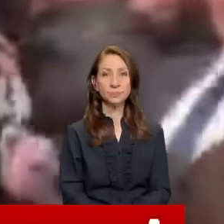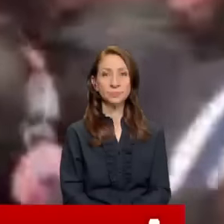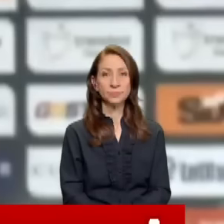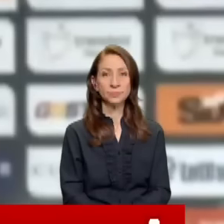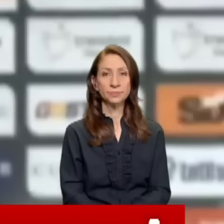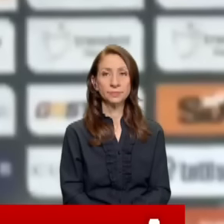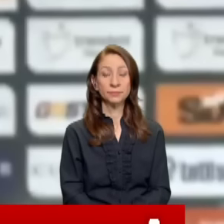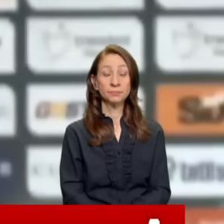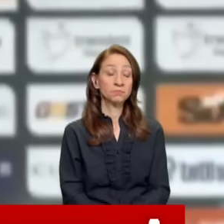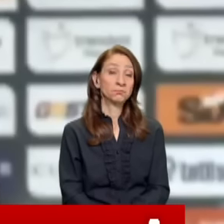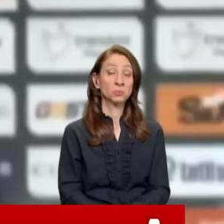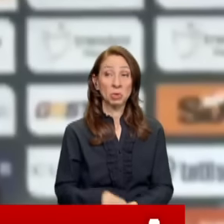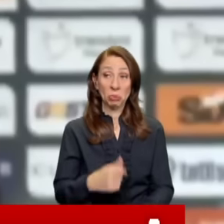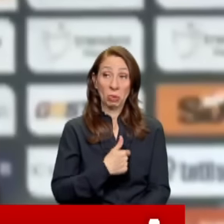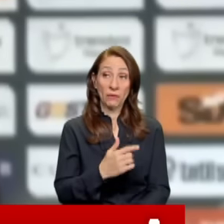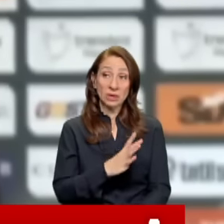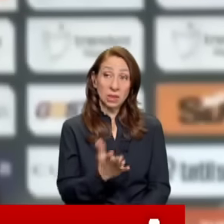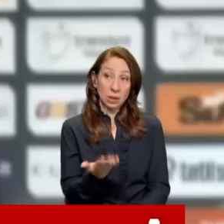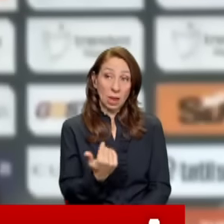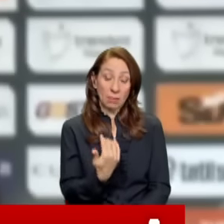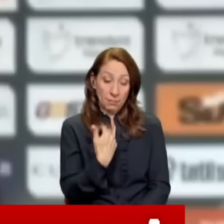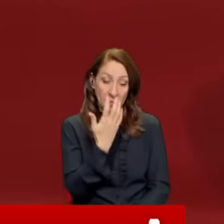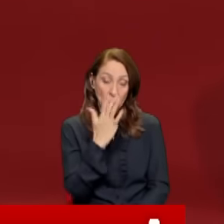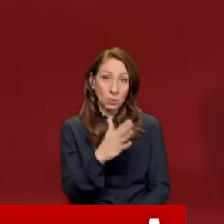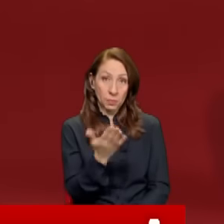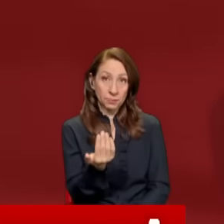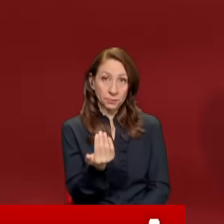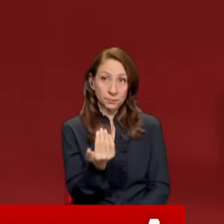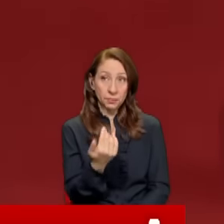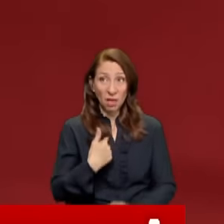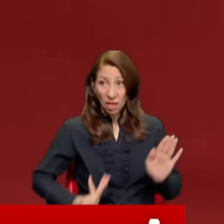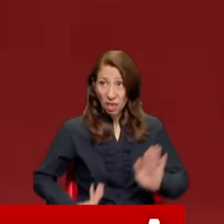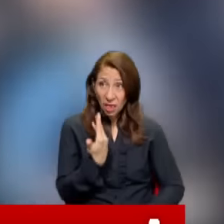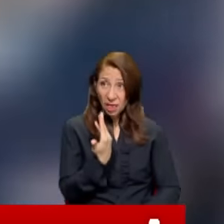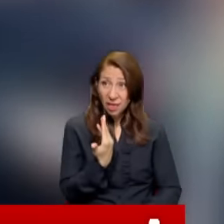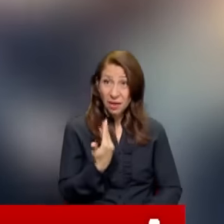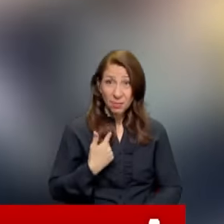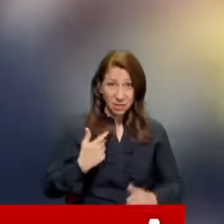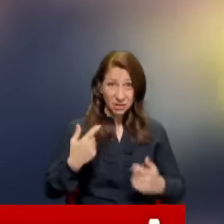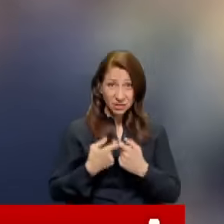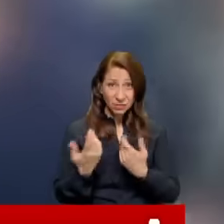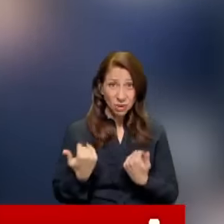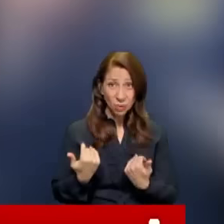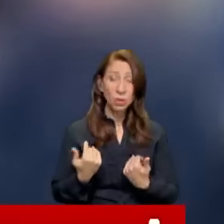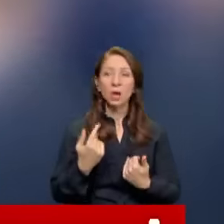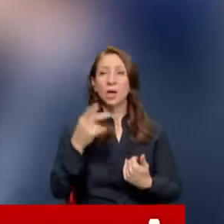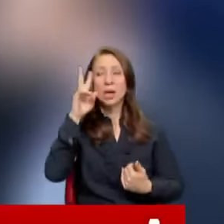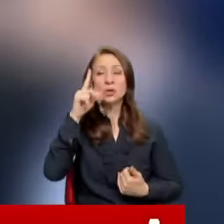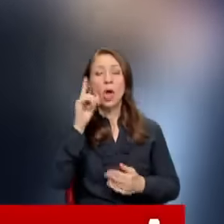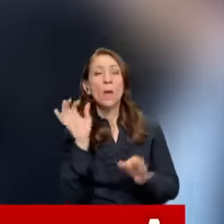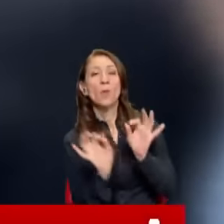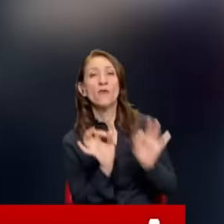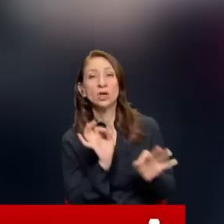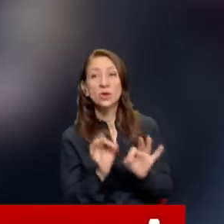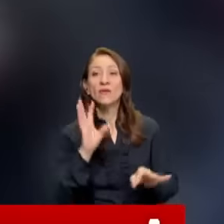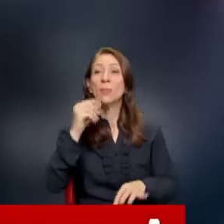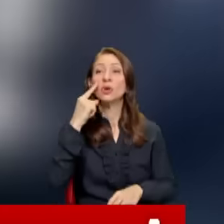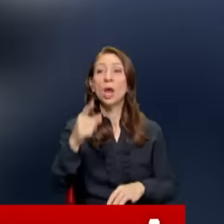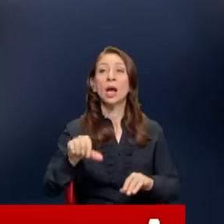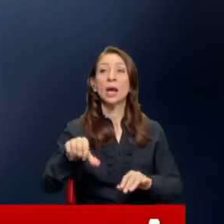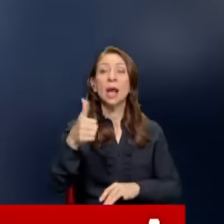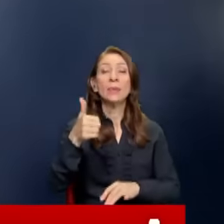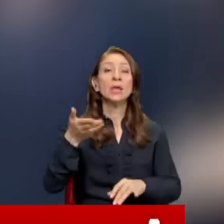bu yüreğ yetiyorsa gel buradayım bekliyorum seni bana meydan mı oku beni duel çağırıyor Galatasaray'a göre provokasyon Fenerbahçe'ye göre